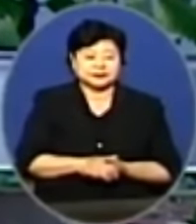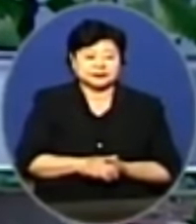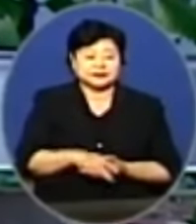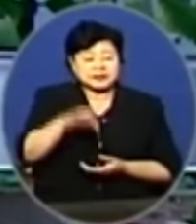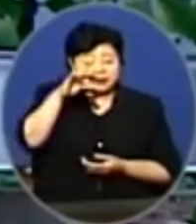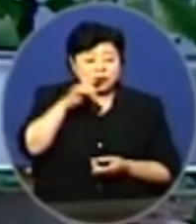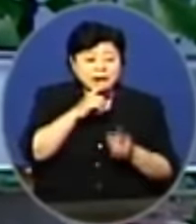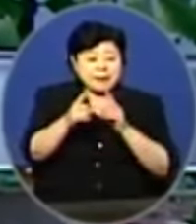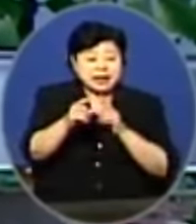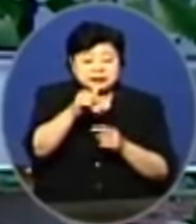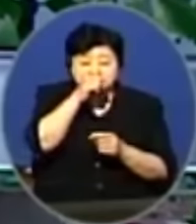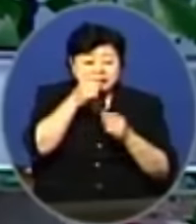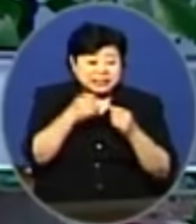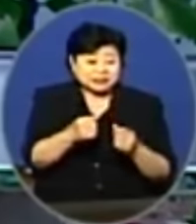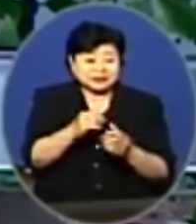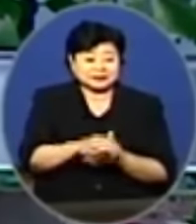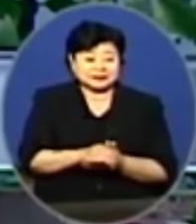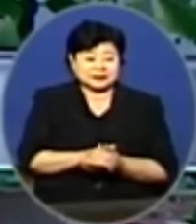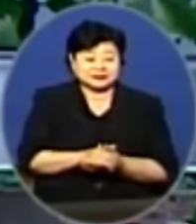태초에 말씀이 계시니라.